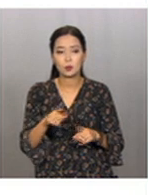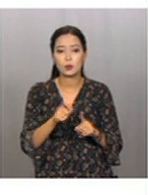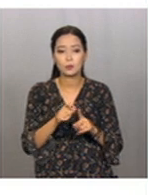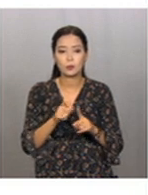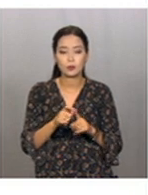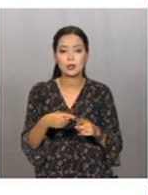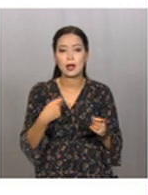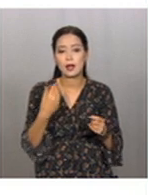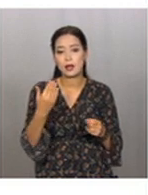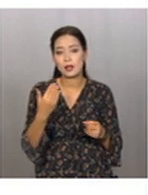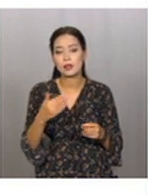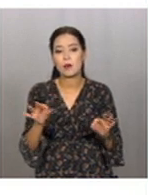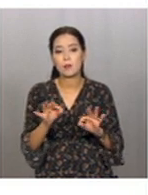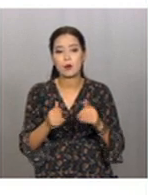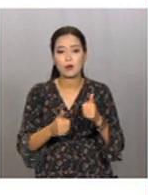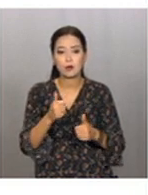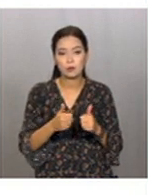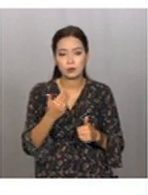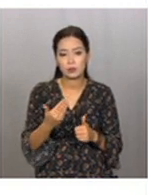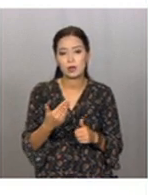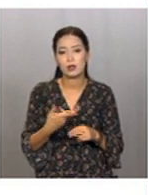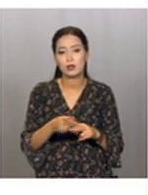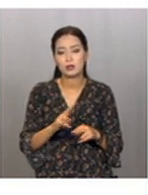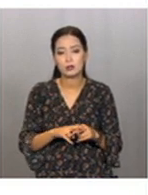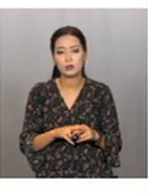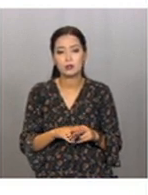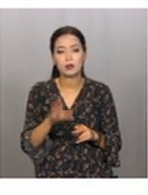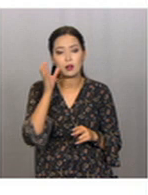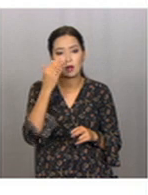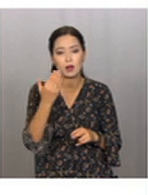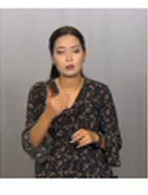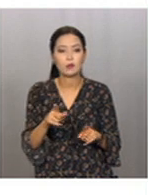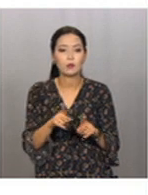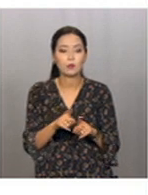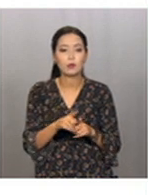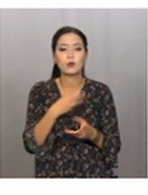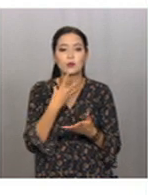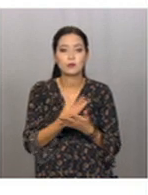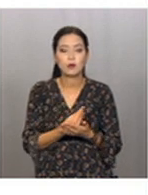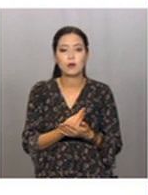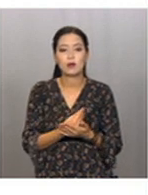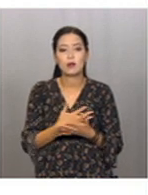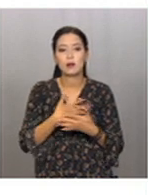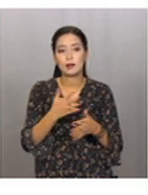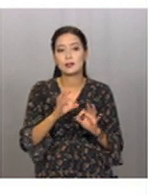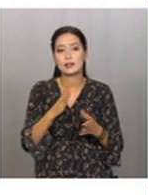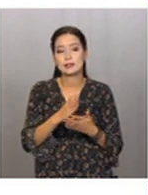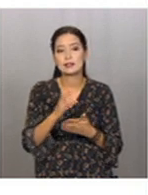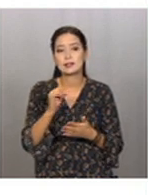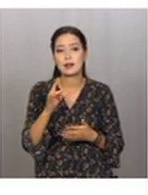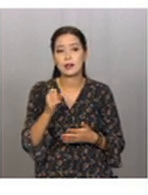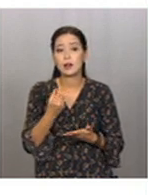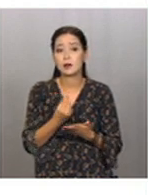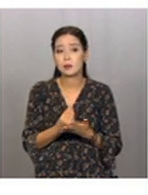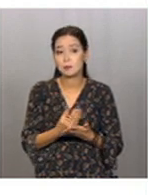айтыста жеңетіне сенімді және өзін Алтайдың мергені деп есептейді. Сонда Сара, «Қымбаттығым